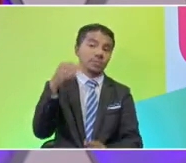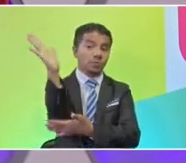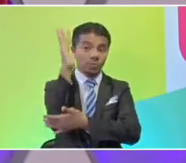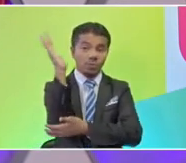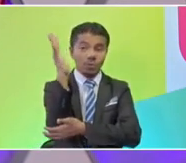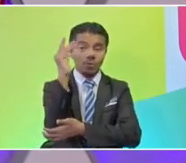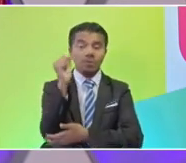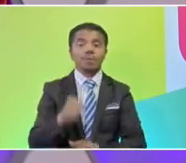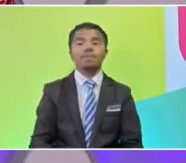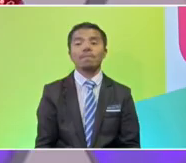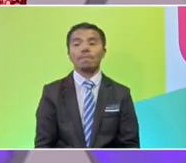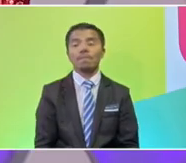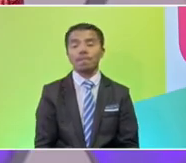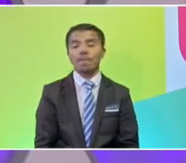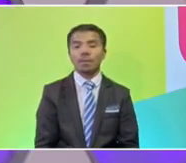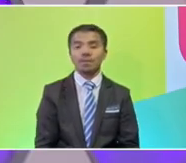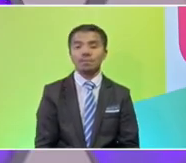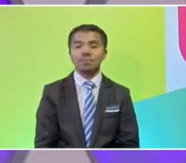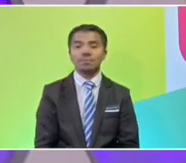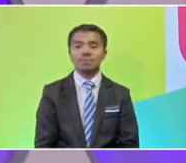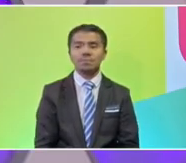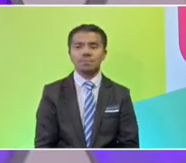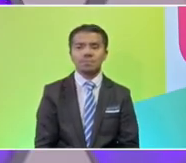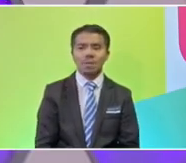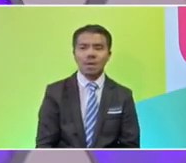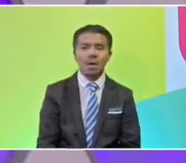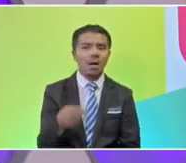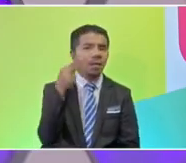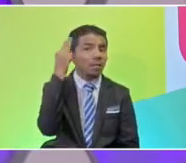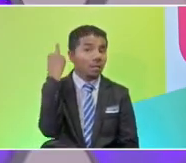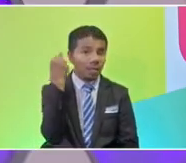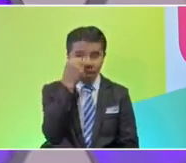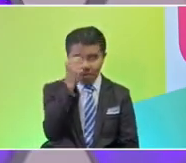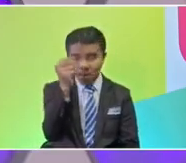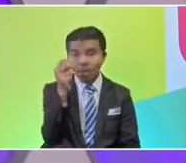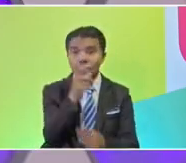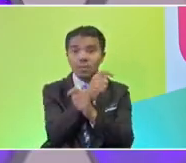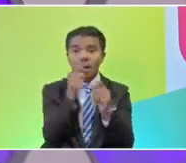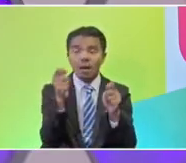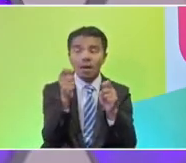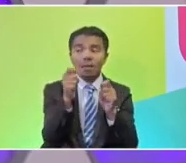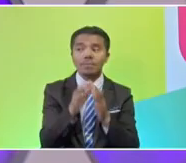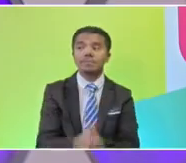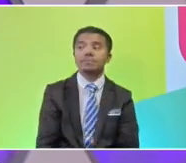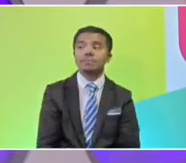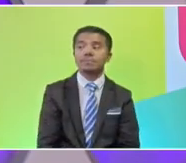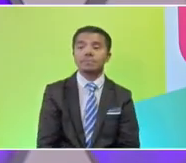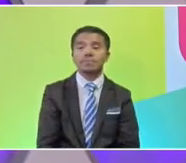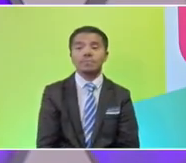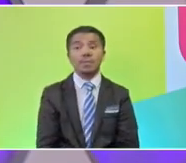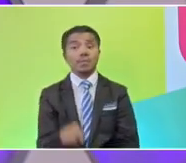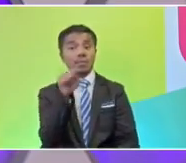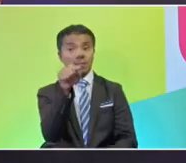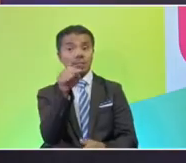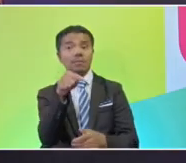nih sekarang nih Hanif nampak tah di hadapan kita nih Nah ini namanya pokok kemangi